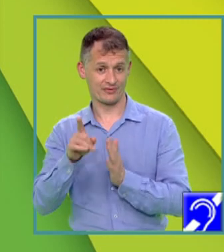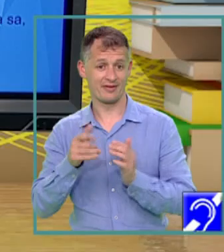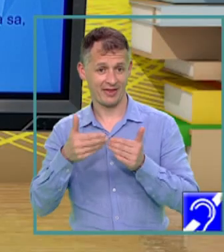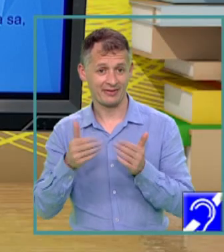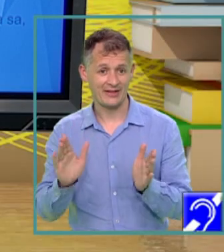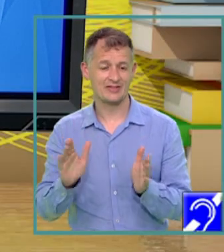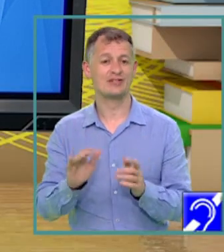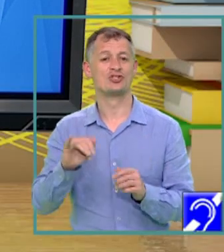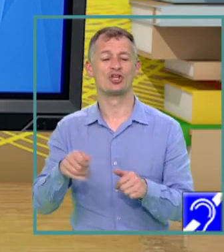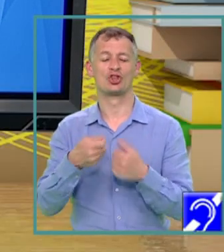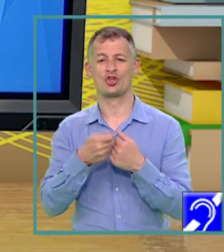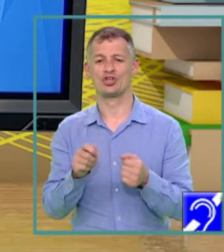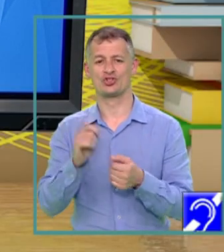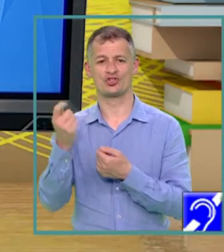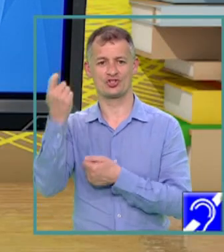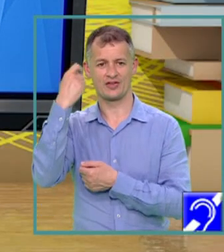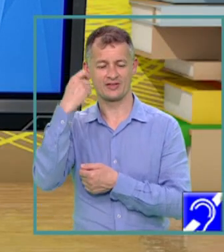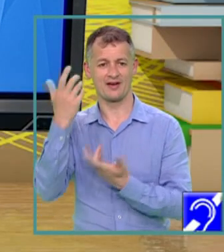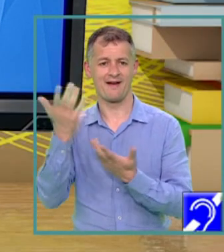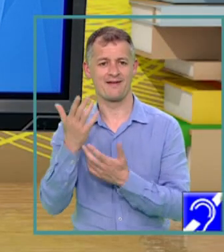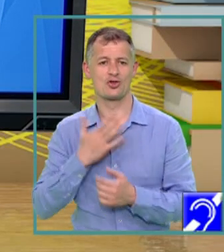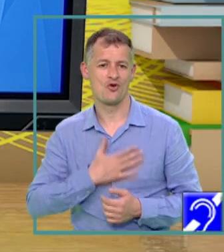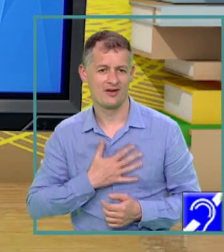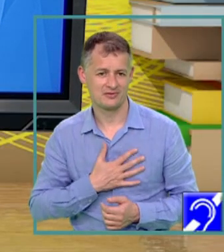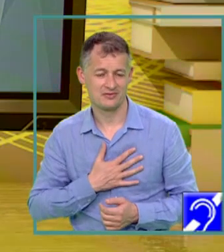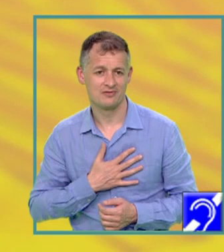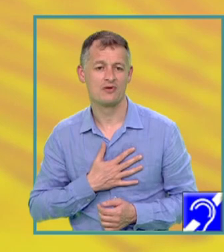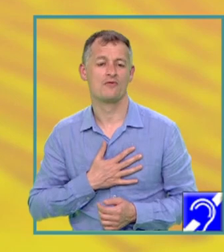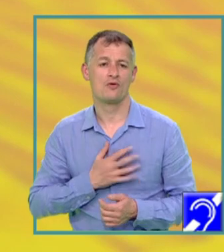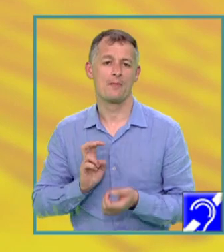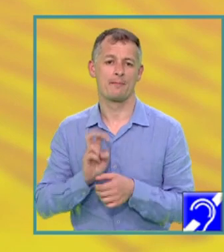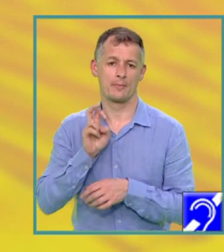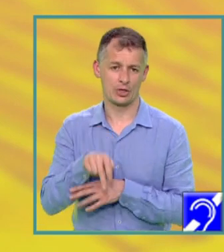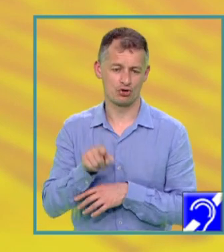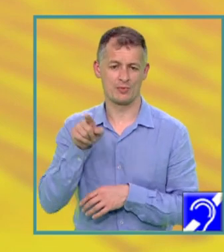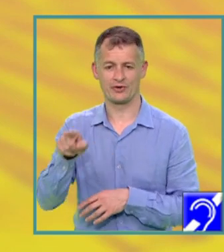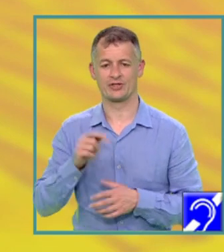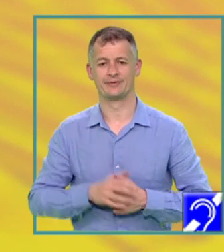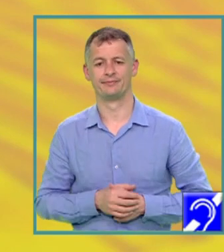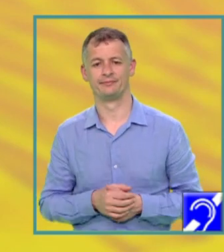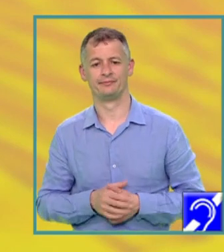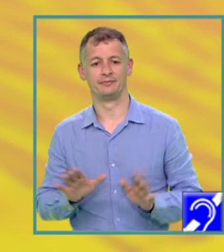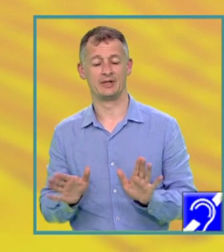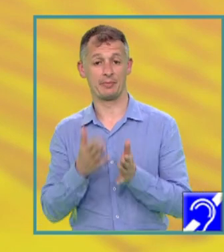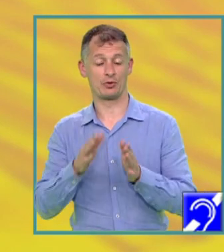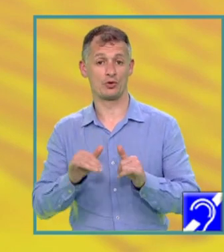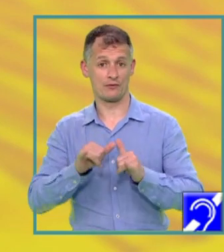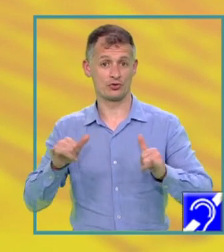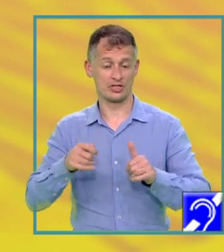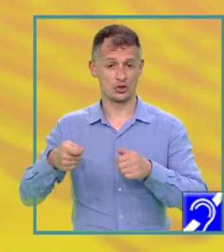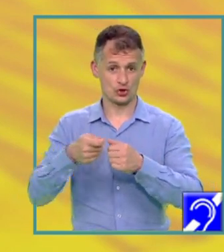deschisă și toți cetățenii care doresc vor adera la aceasta. Odată cu evoluția